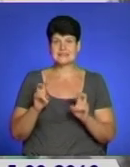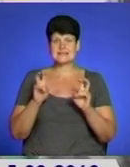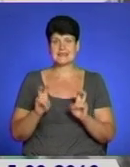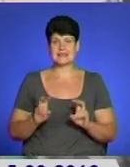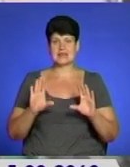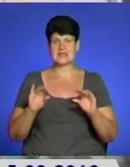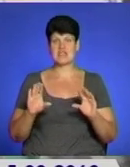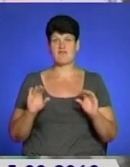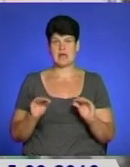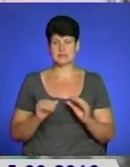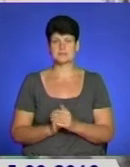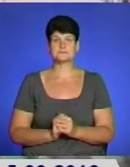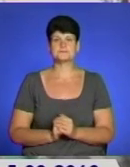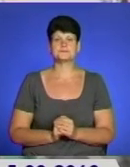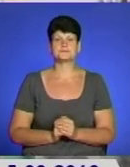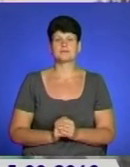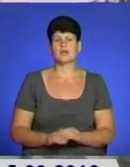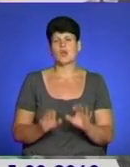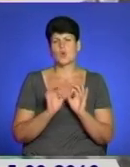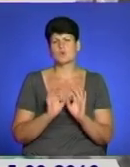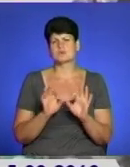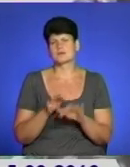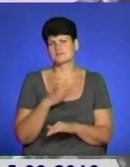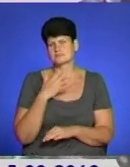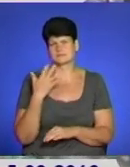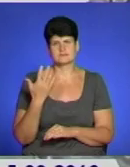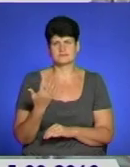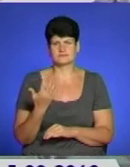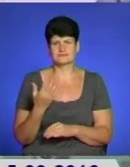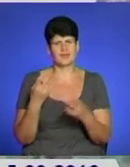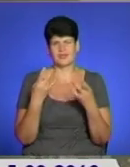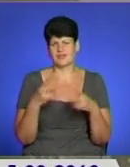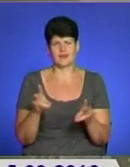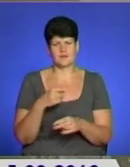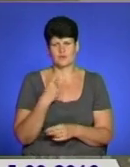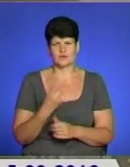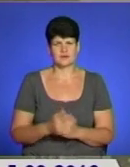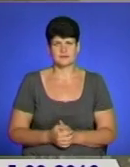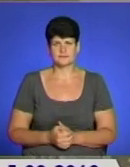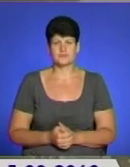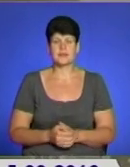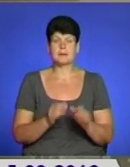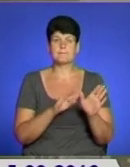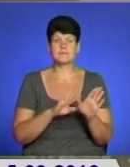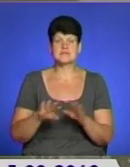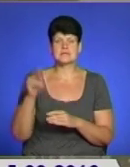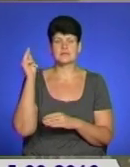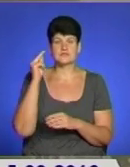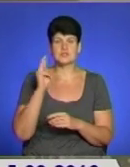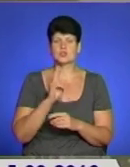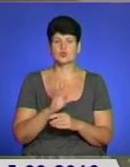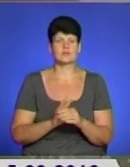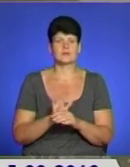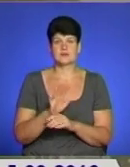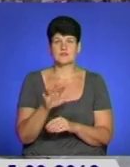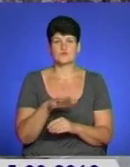диванах і розказують дуже багато. Тобто не треба говорити. Опісля навчання жоден резервіст не буде відправлений